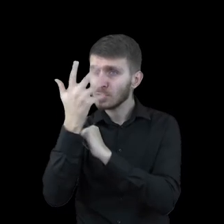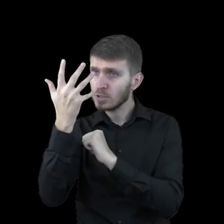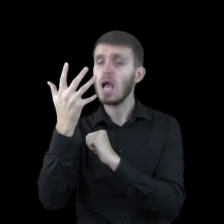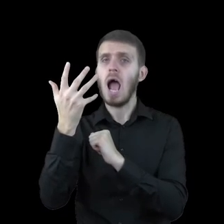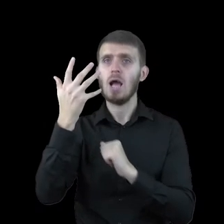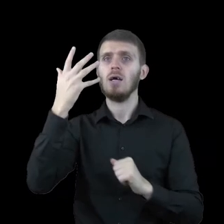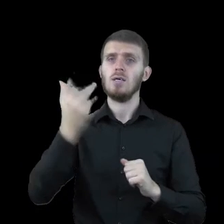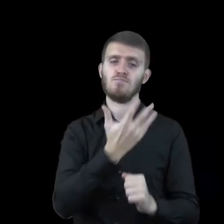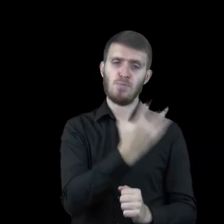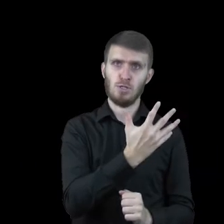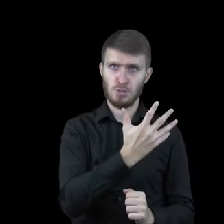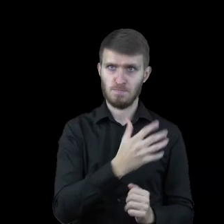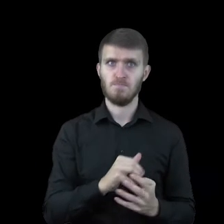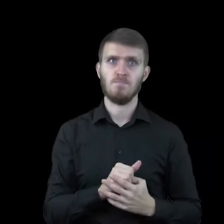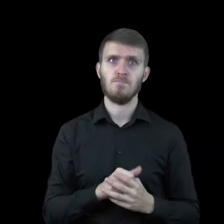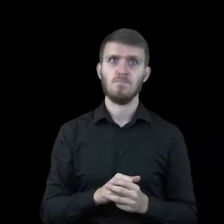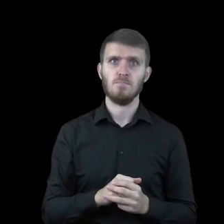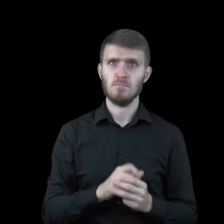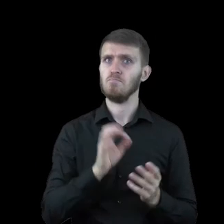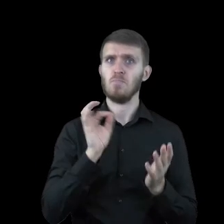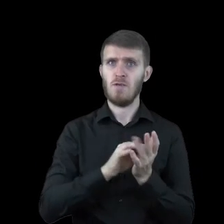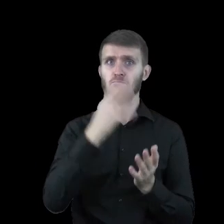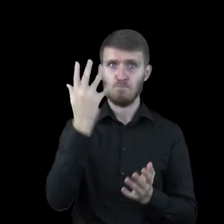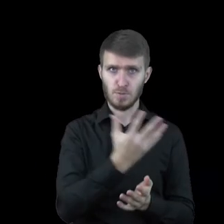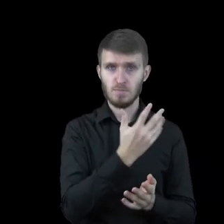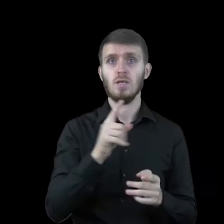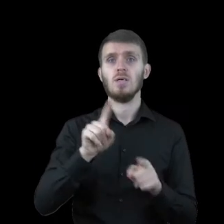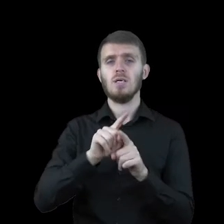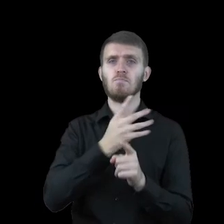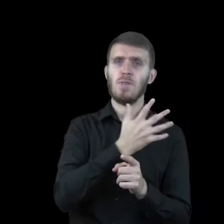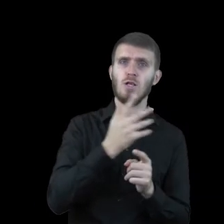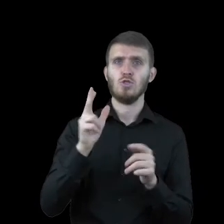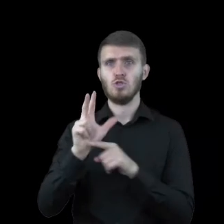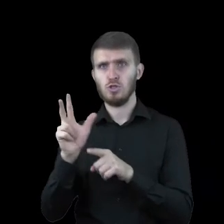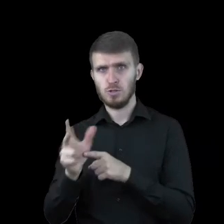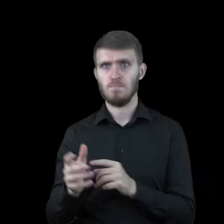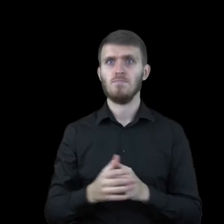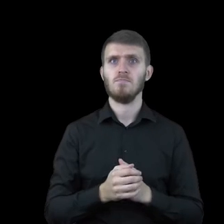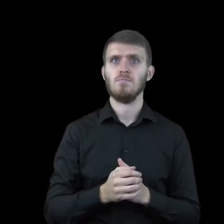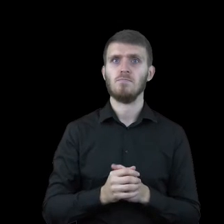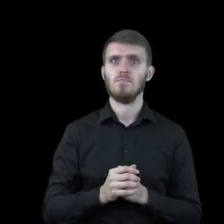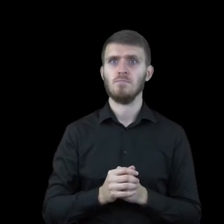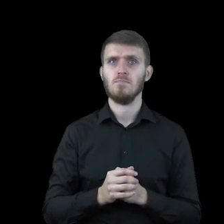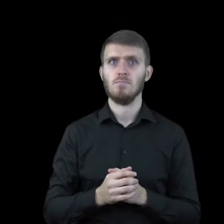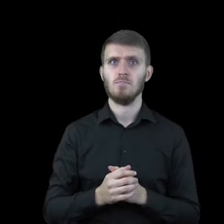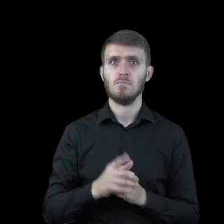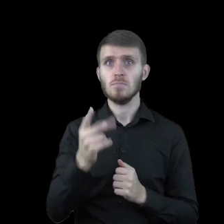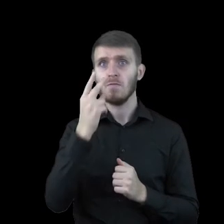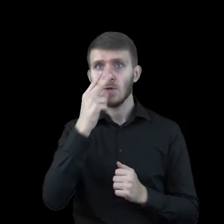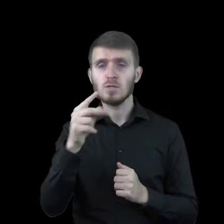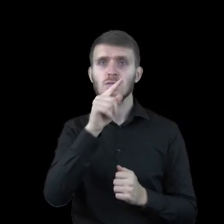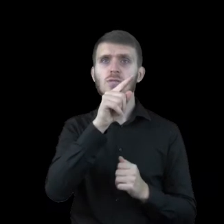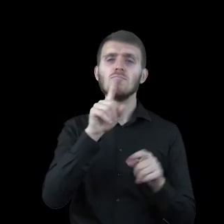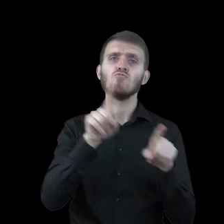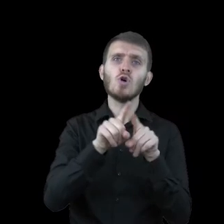dzieli się przez 5. A tutaj mamy 13. Widzimy, że żaden element nie powtarza się parzystą.